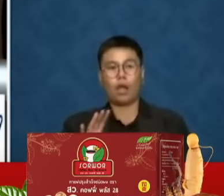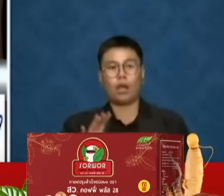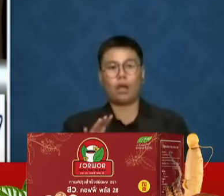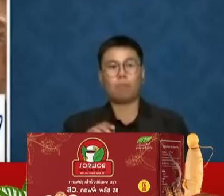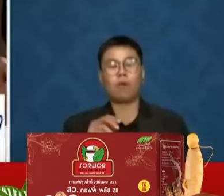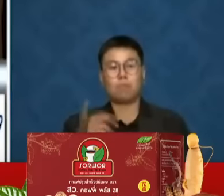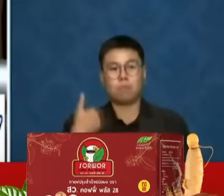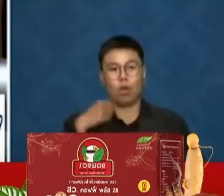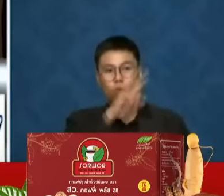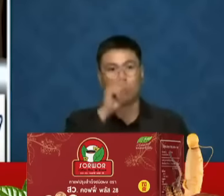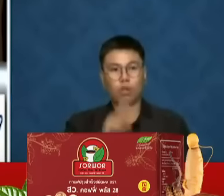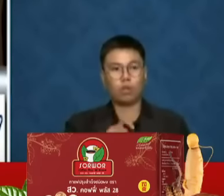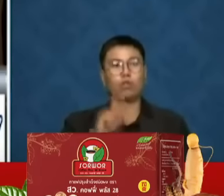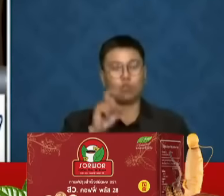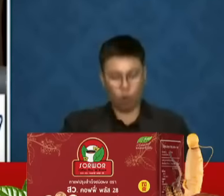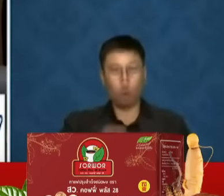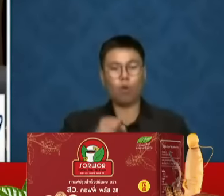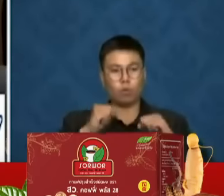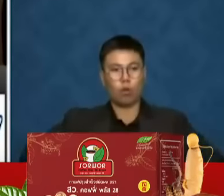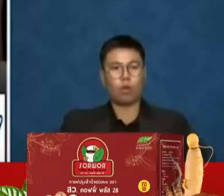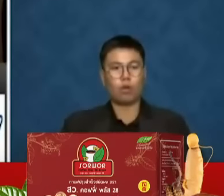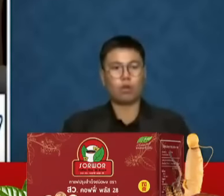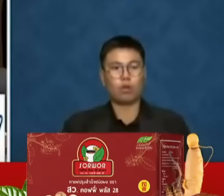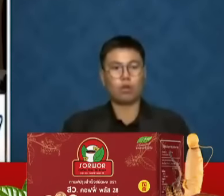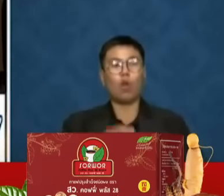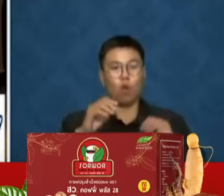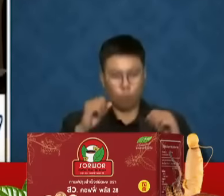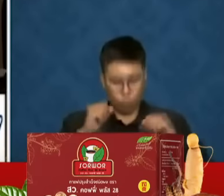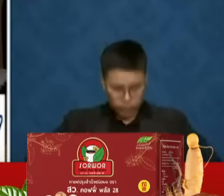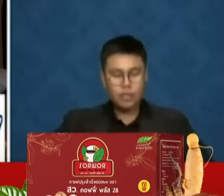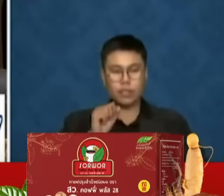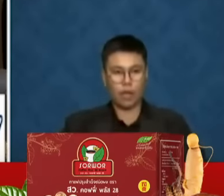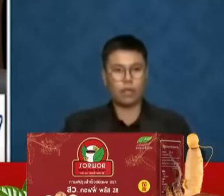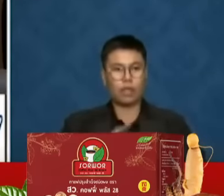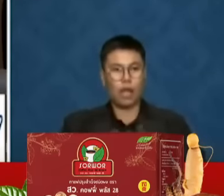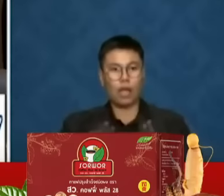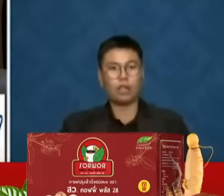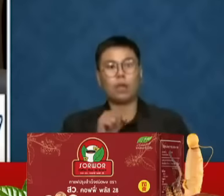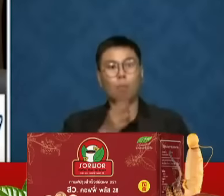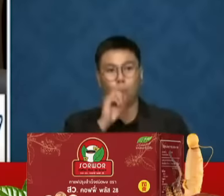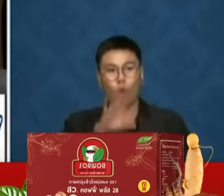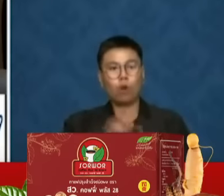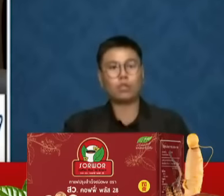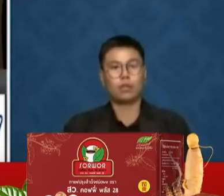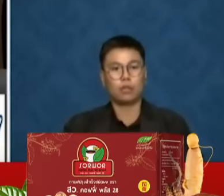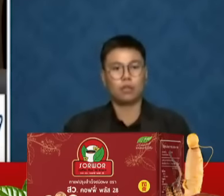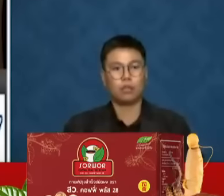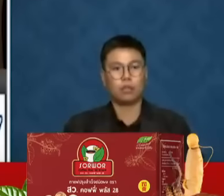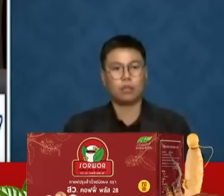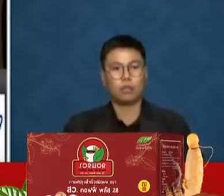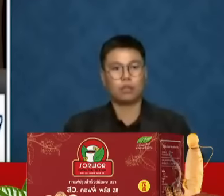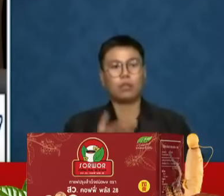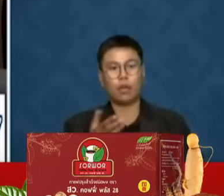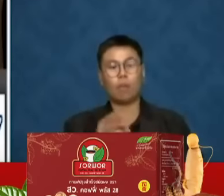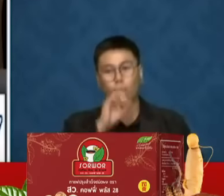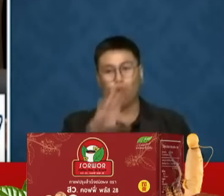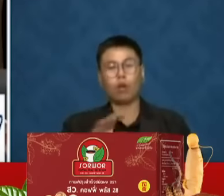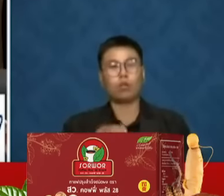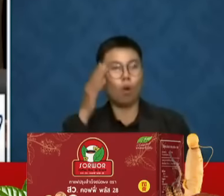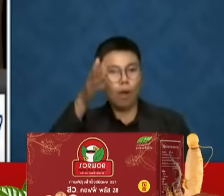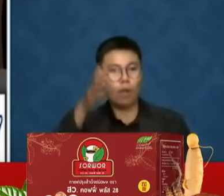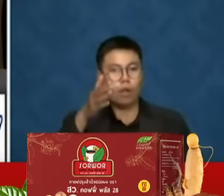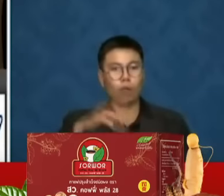ข้อสังเกตต้องให้สภาลงมติ ก็ลงมติไงครับ แต่ท่านให้เสนอยัตติเสนอทำไมท่านก็บอกว่าต่อไปเป็นการ